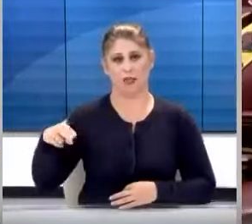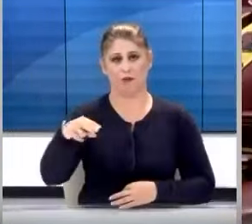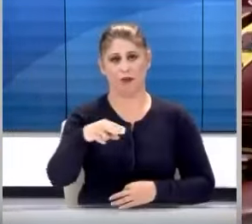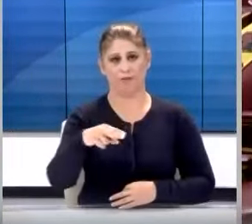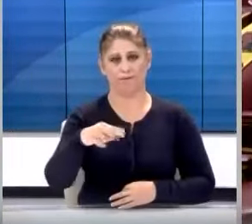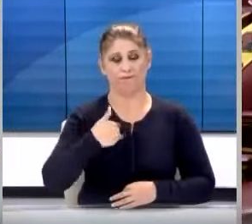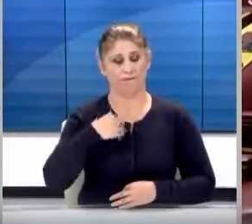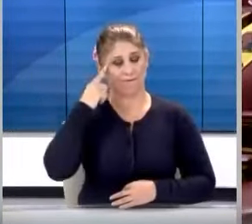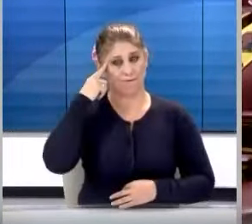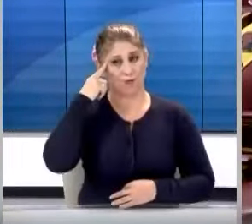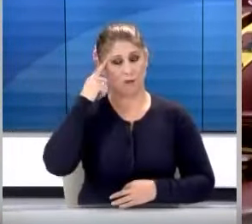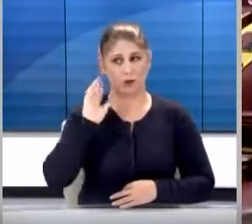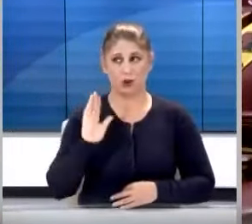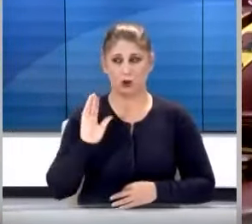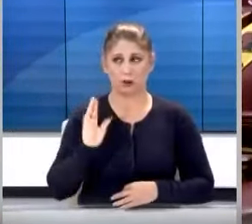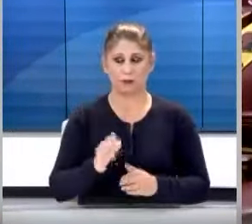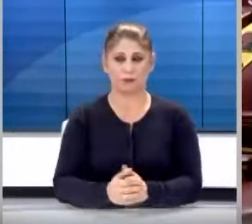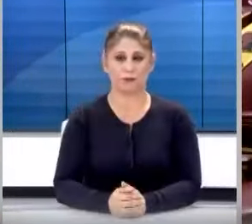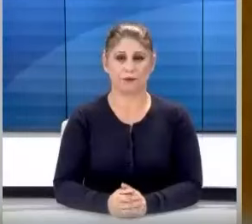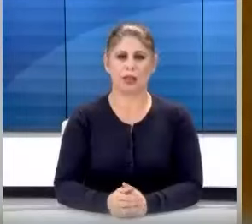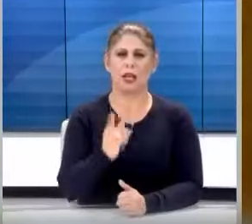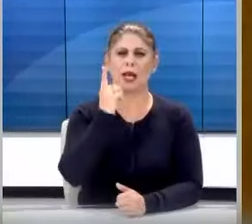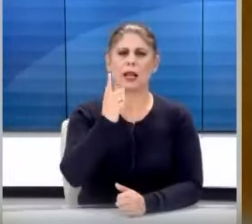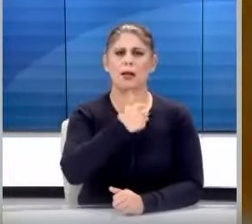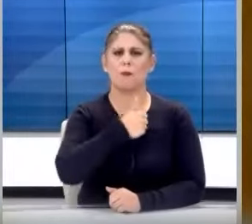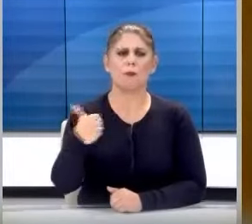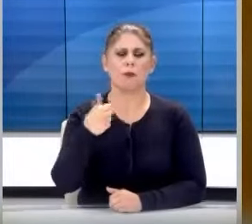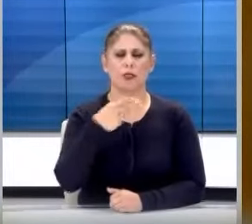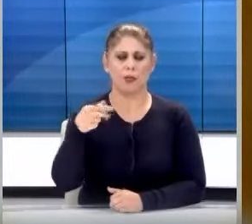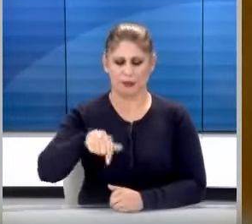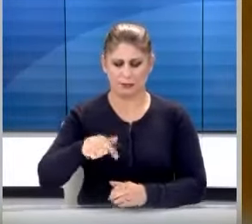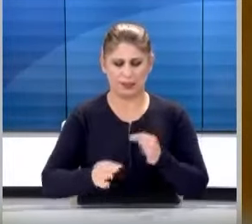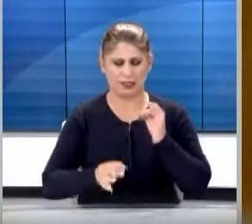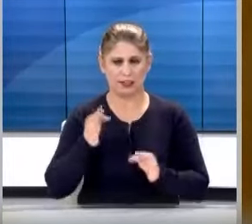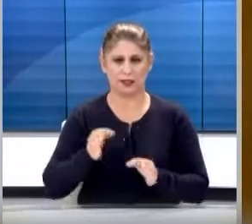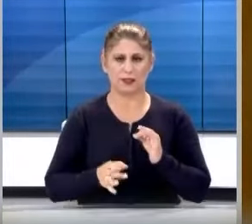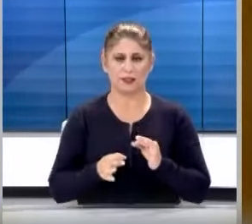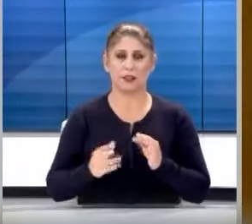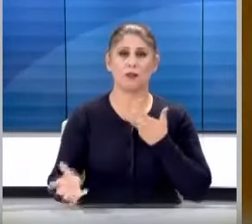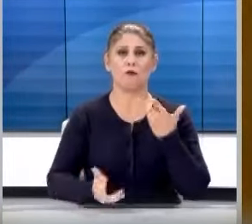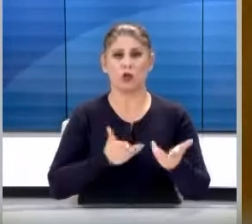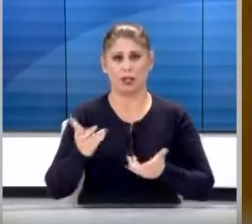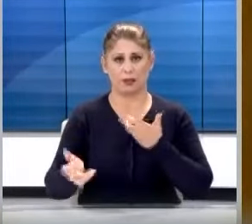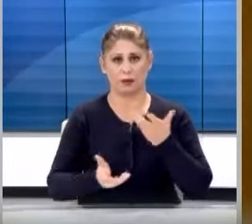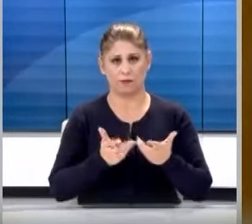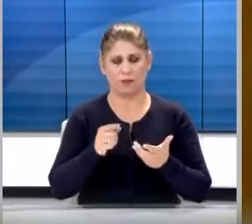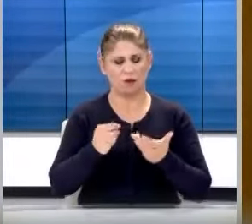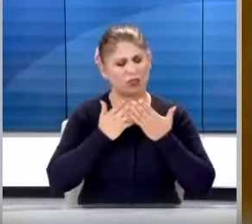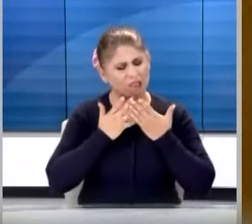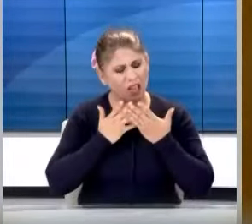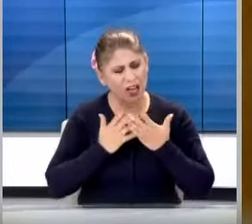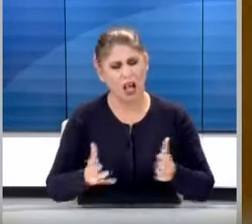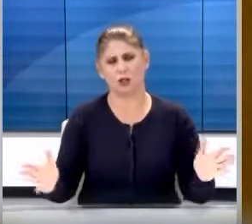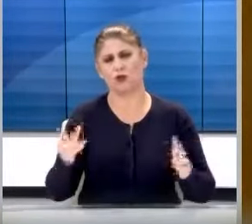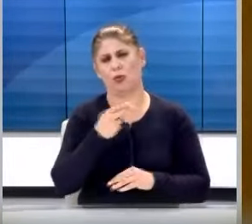συγγνώμης. Νομίζω ότι το ένα και μοναδικό θέμα της σημερινής συζήτησης είναι οι φωτιές. Ένα τεράστιο